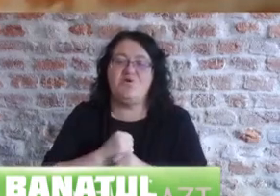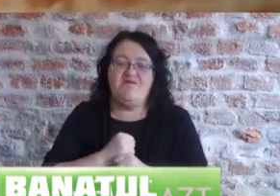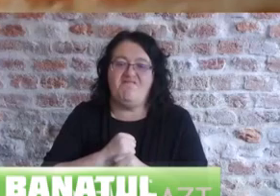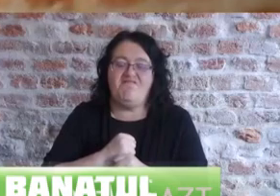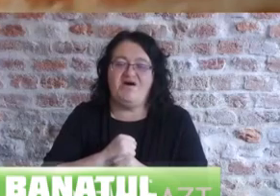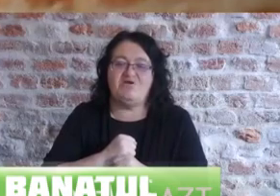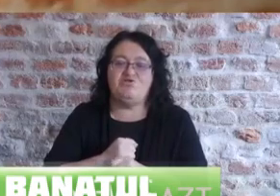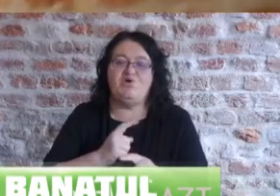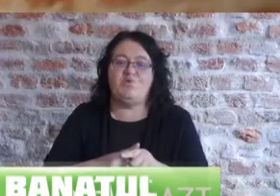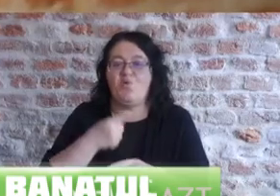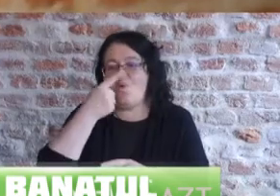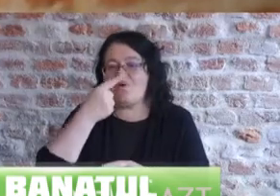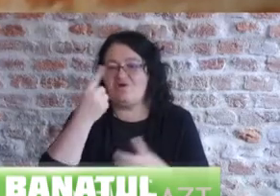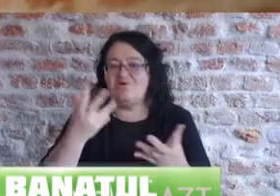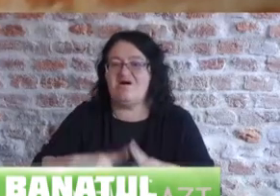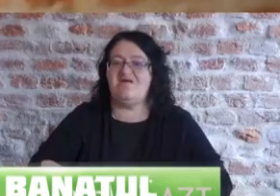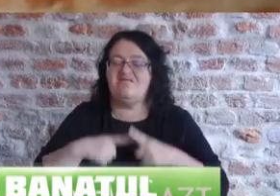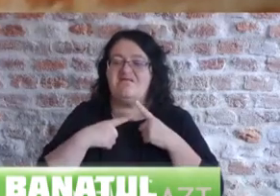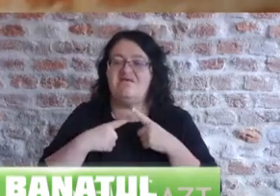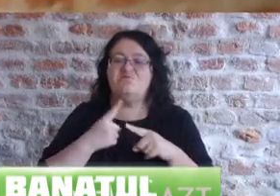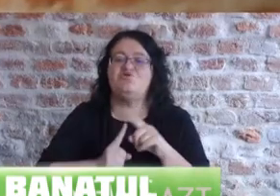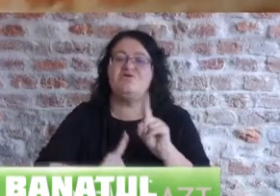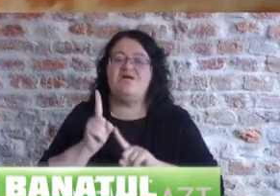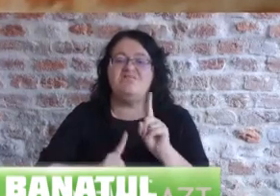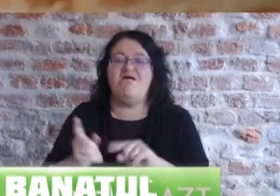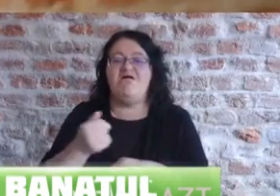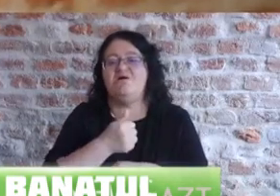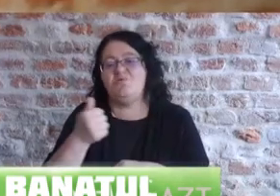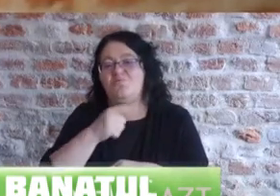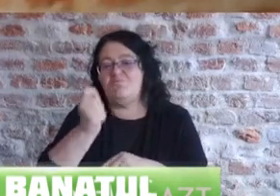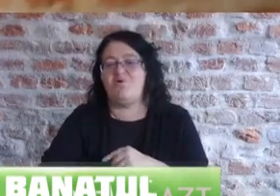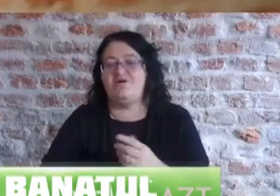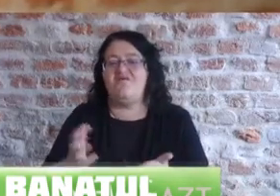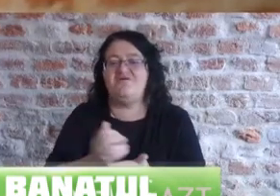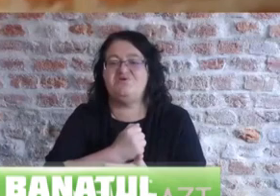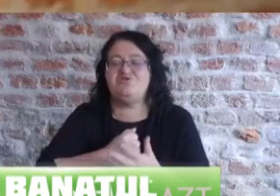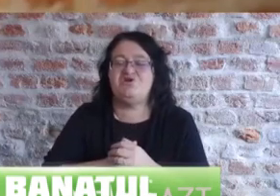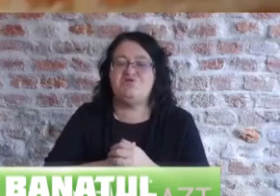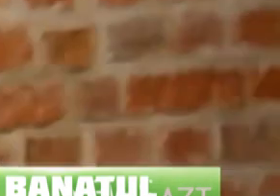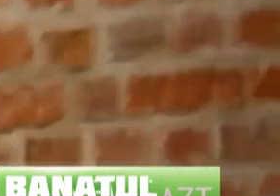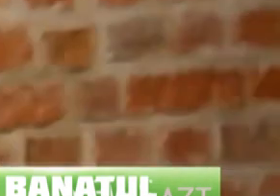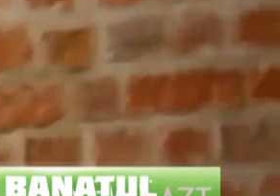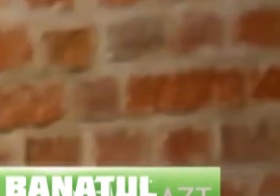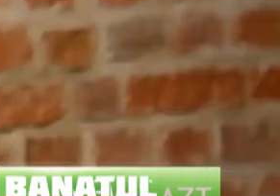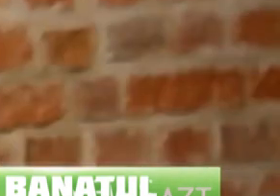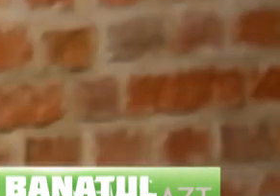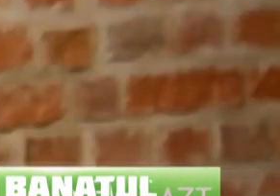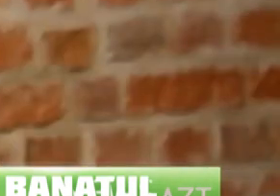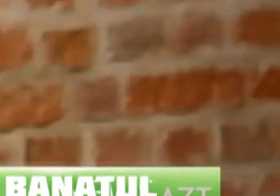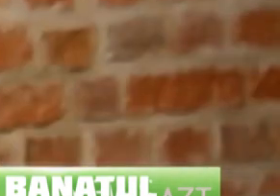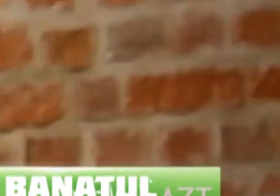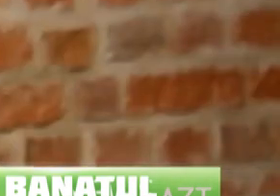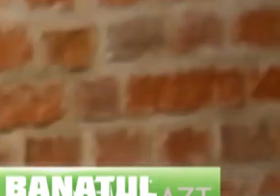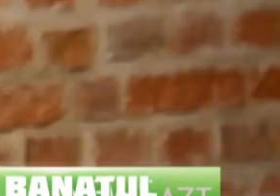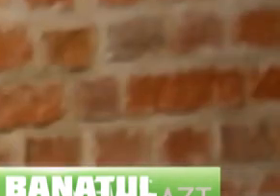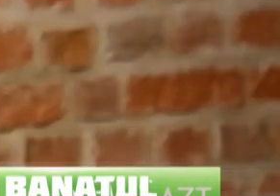face cu orașele în care trăim și chiar dacă doar unul dintre proiecte va fi câștigător, în mod firesc, toate